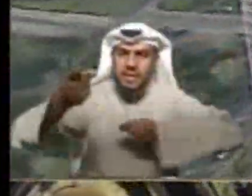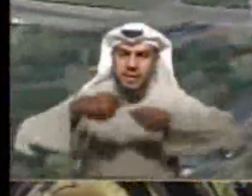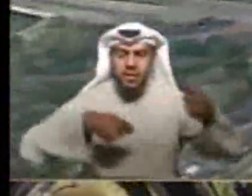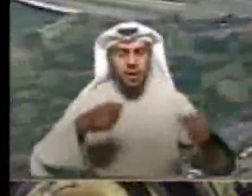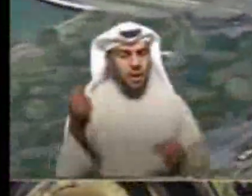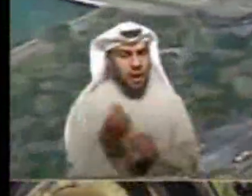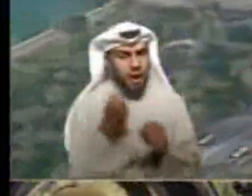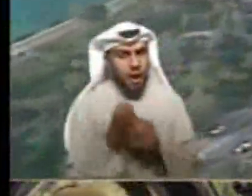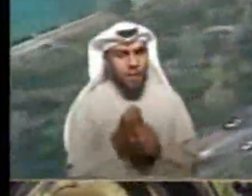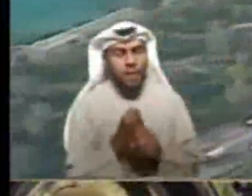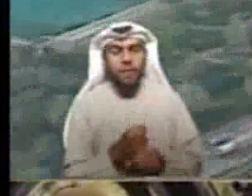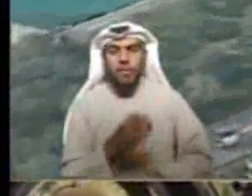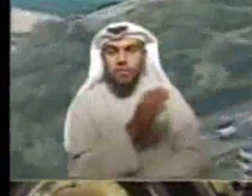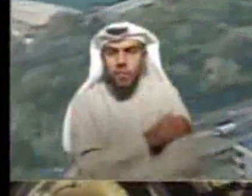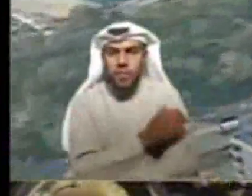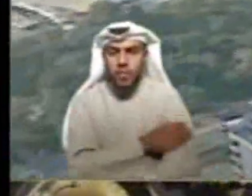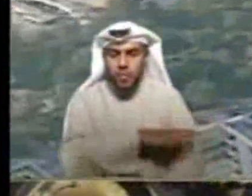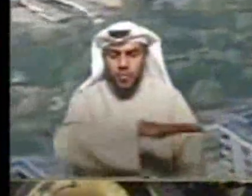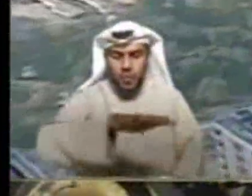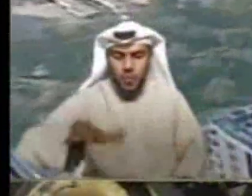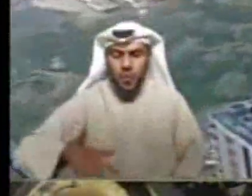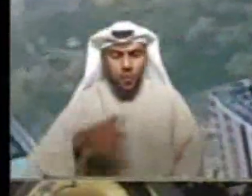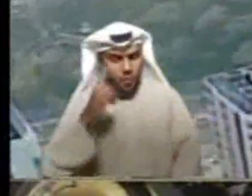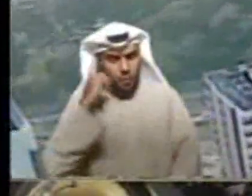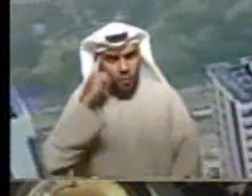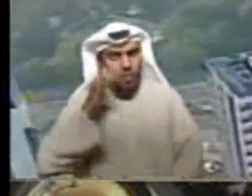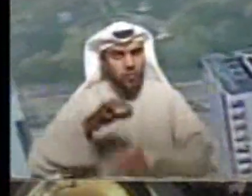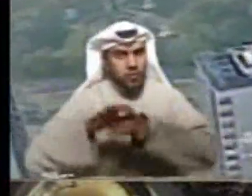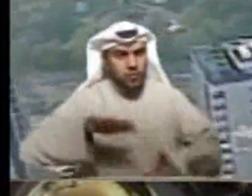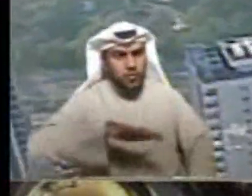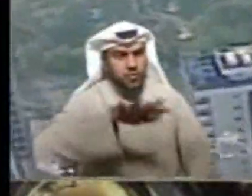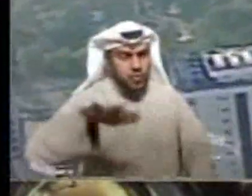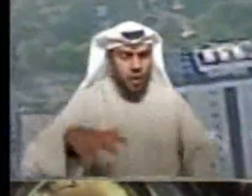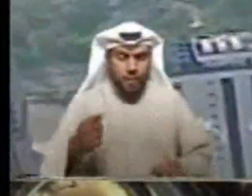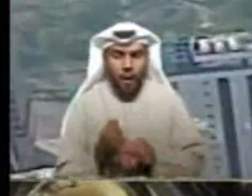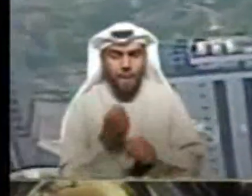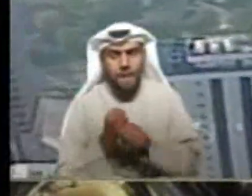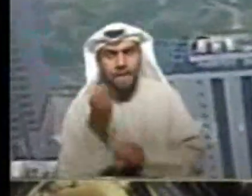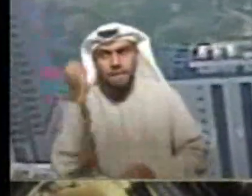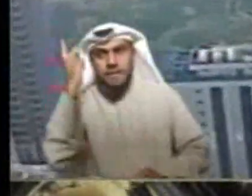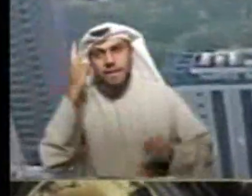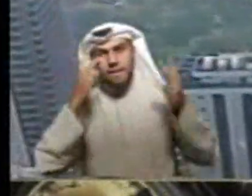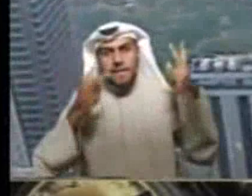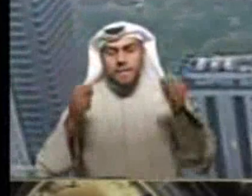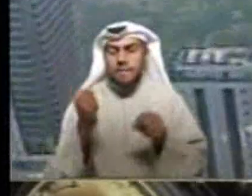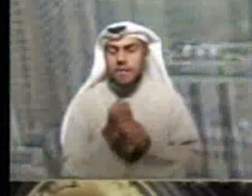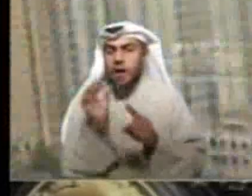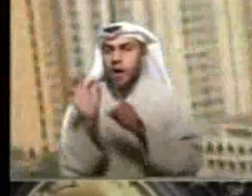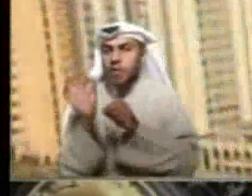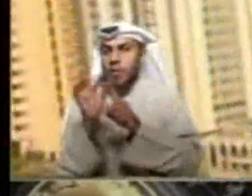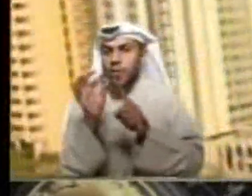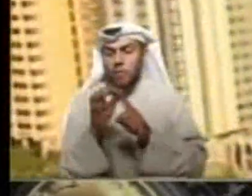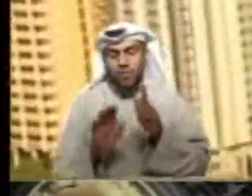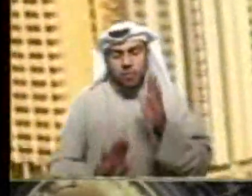ساعية بجهود أبنائها بنفس الزخم المعهود لمواصلة إطلاق المشاريع وتسجيل الإنجازات التي